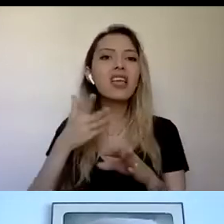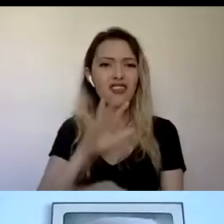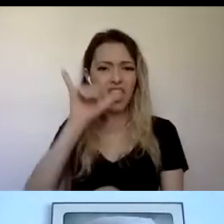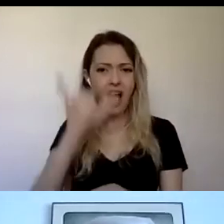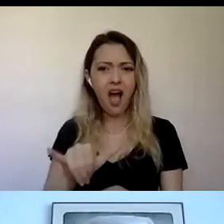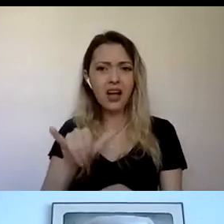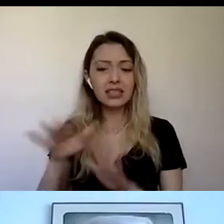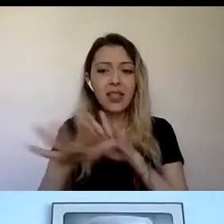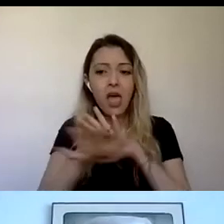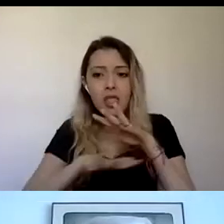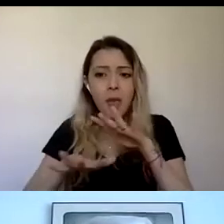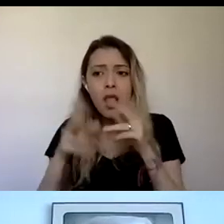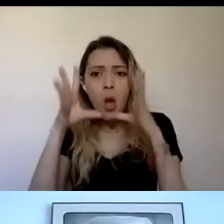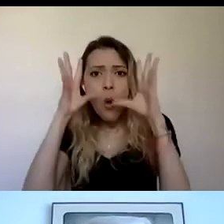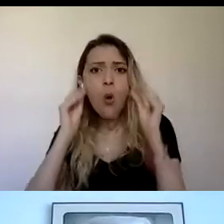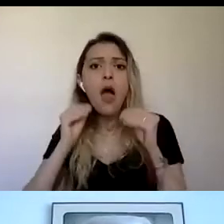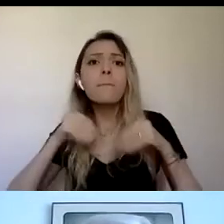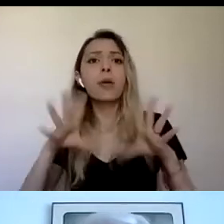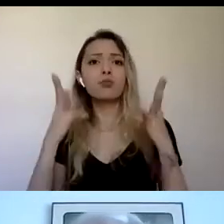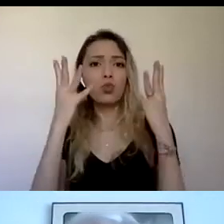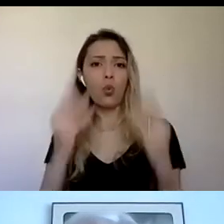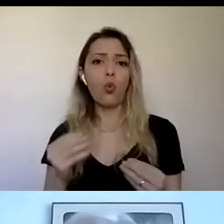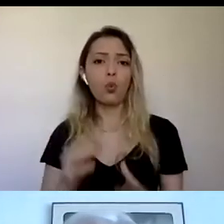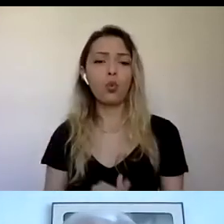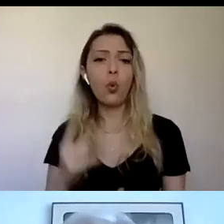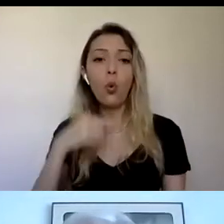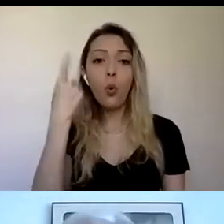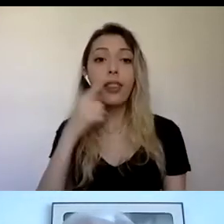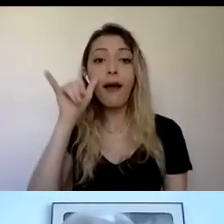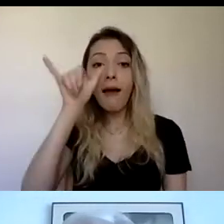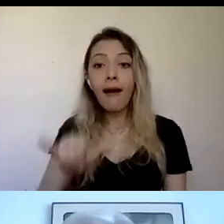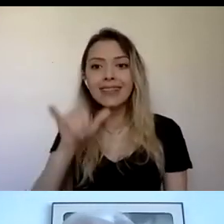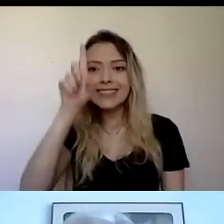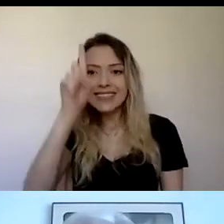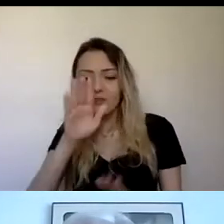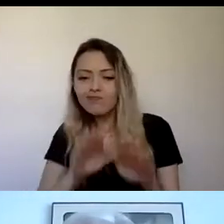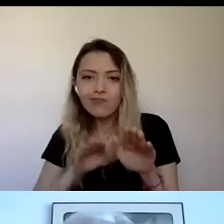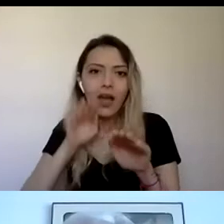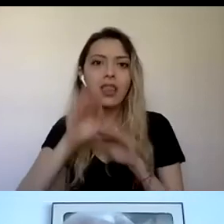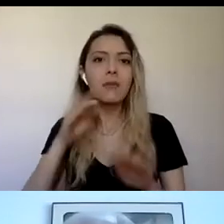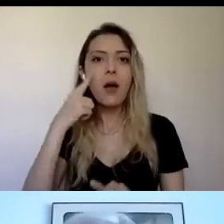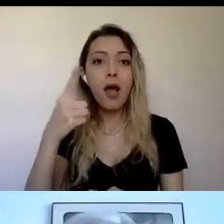temeline bakmamış oluyor. Hakkın temeline bakmasını sağladığı için aslında bu